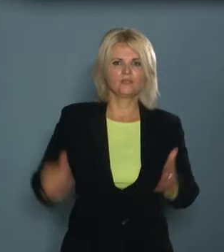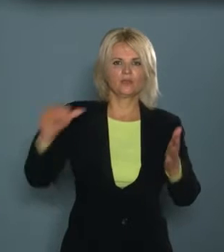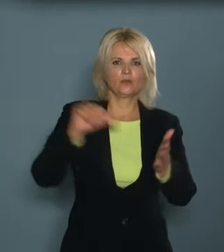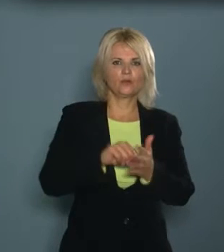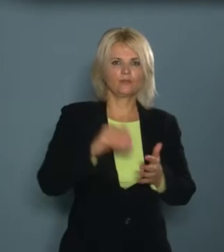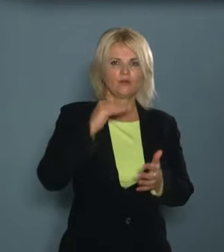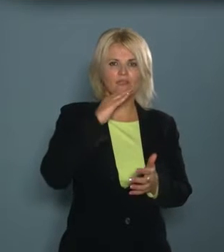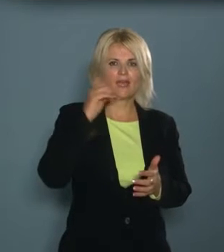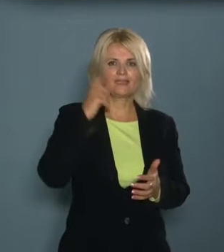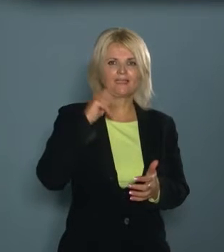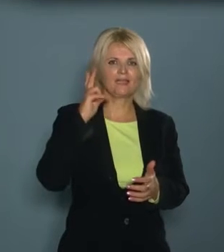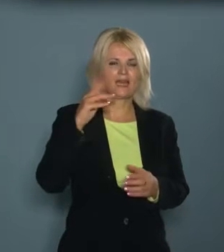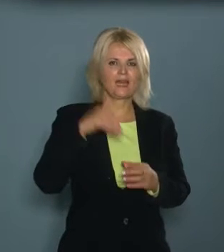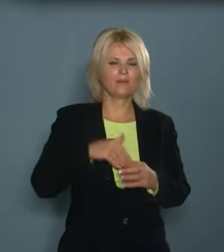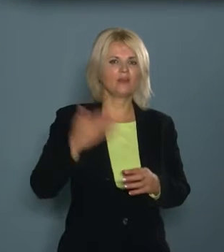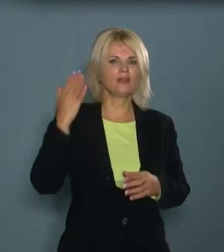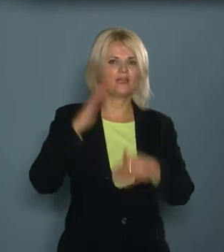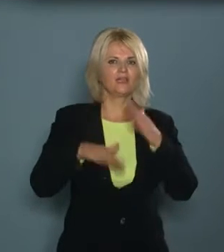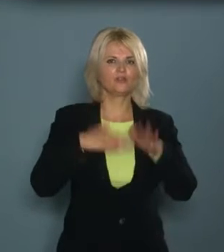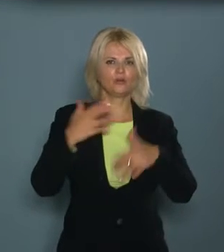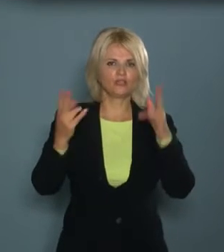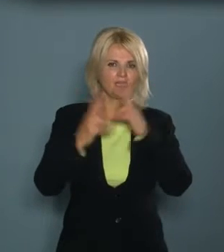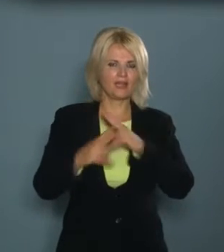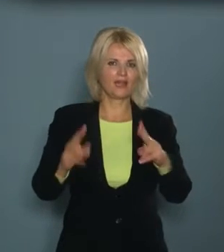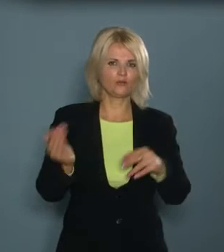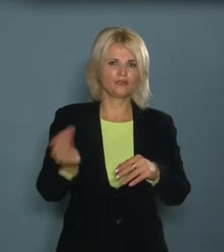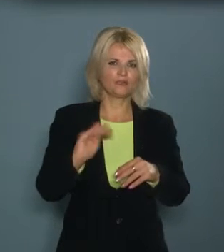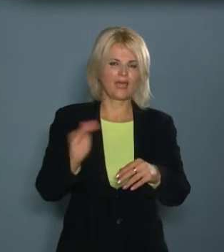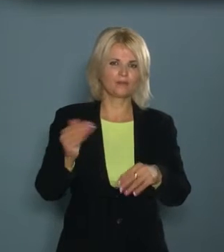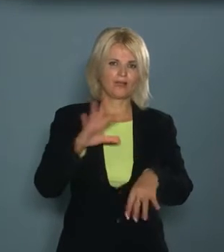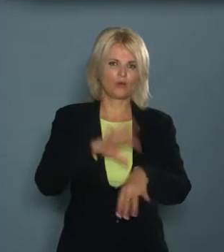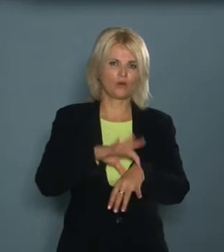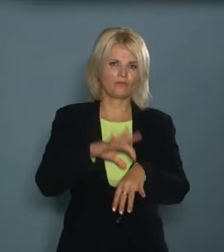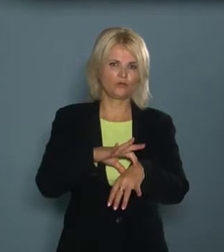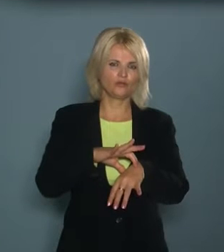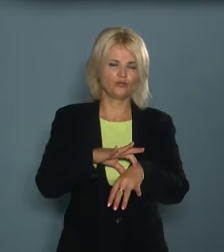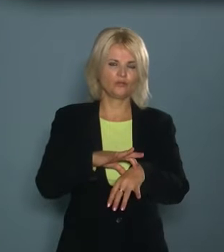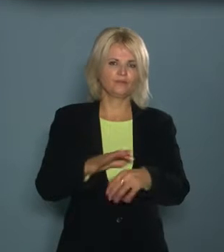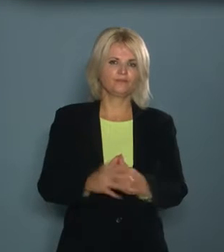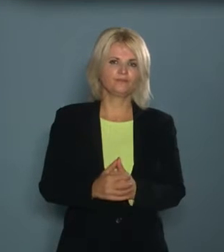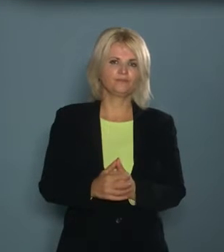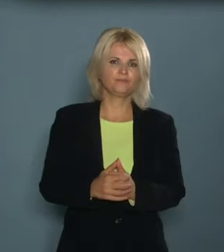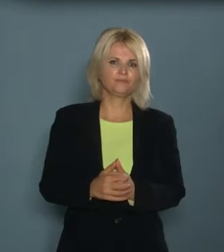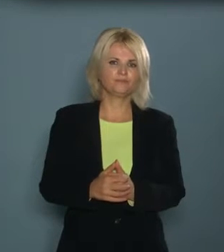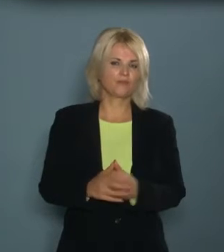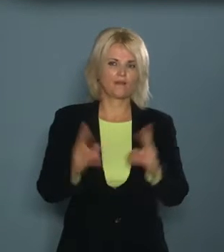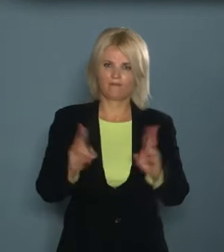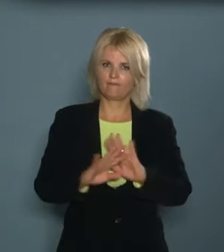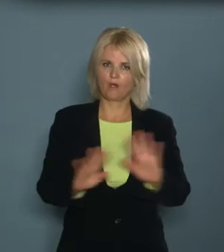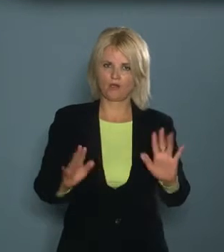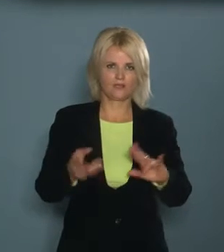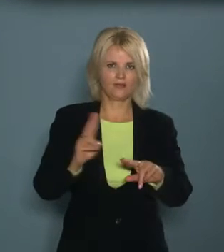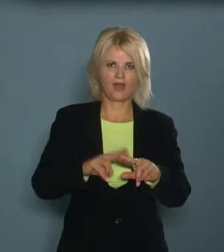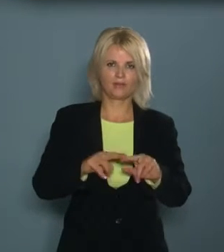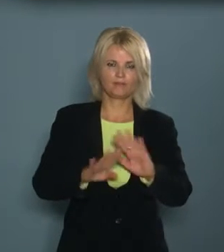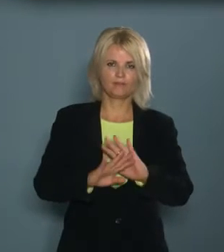központi STK-ban lévő és a régi Soroksárt ellátó gyermekorvosok szintén megvannak, tehát ott is be